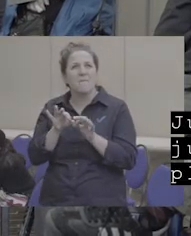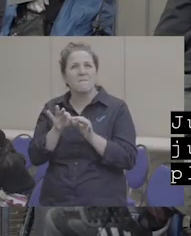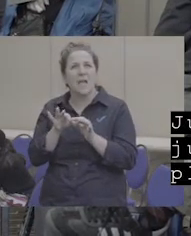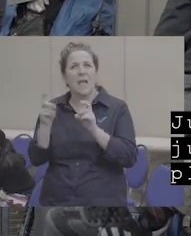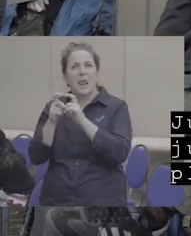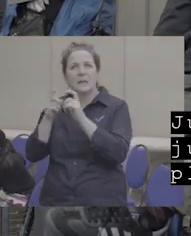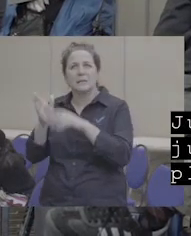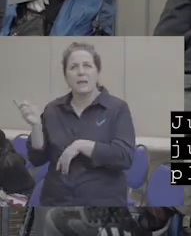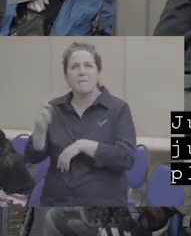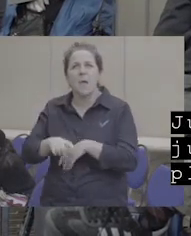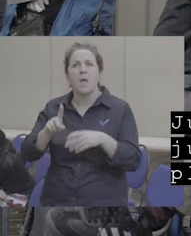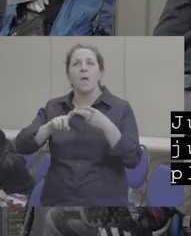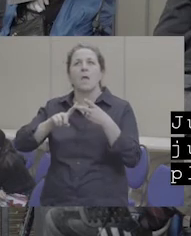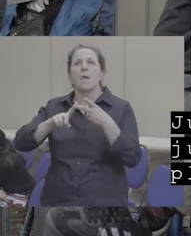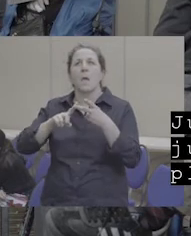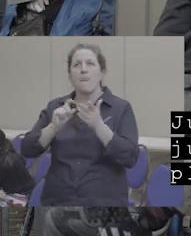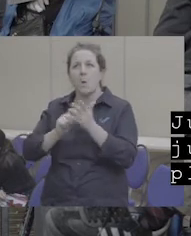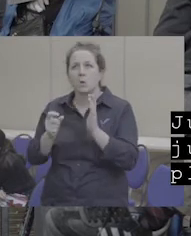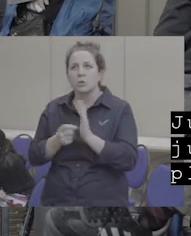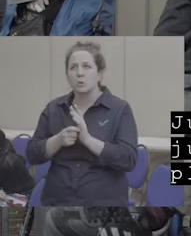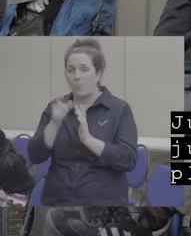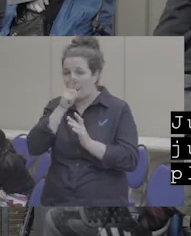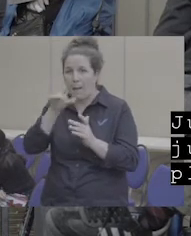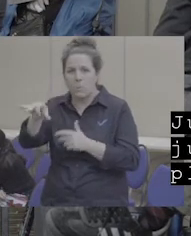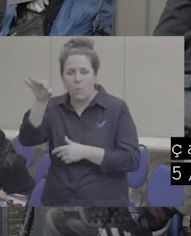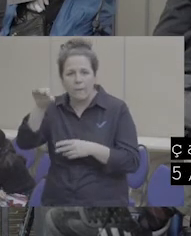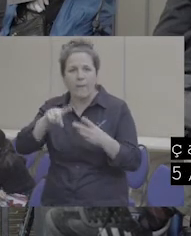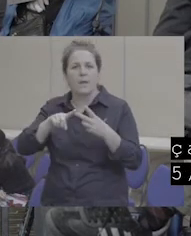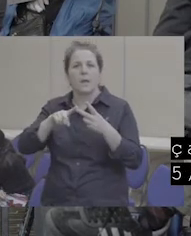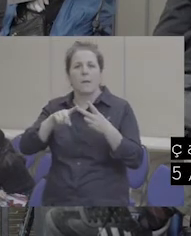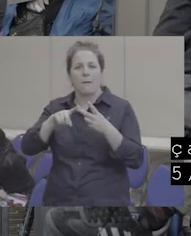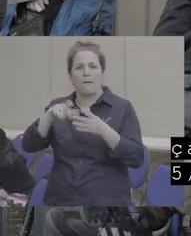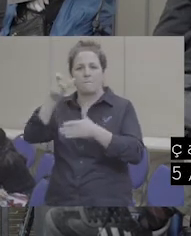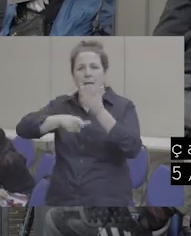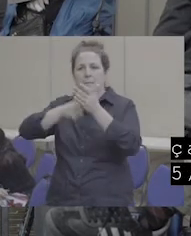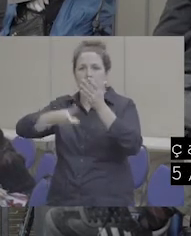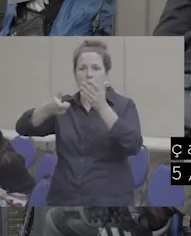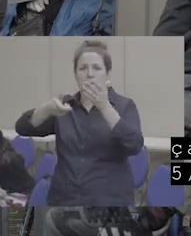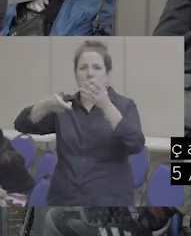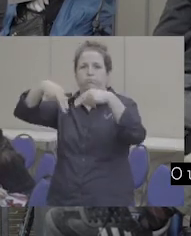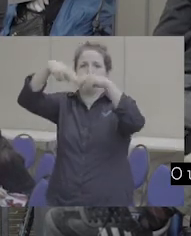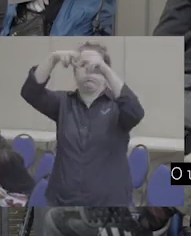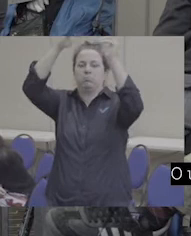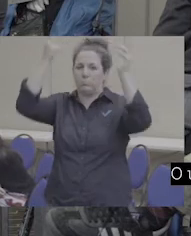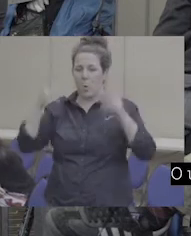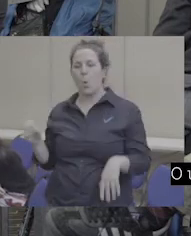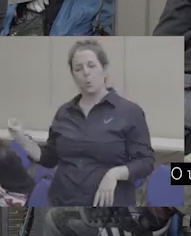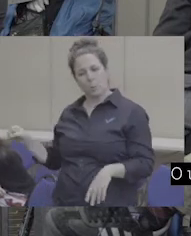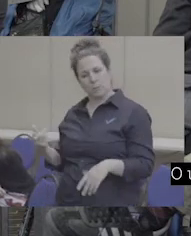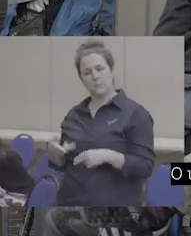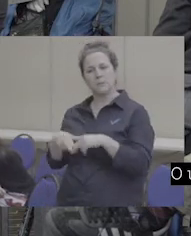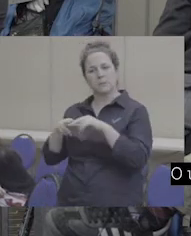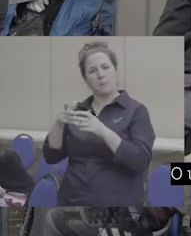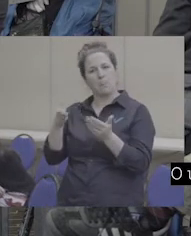de l'électricien, juste les pièces qui sont plus trouvables. Ça peut monter dans les 5-6 chiffres, non? Oui.